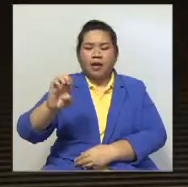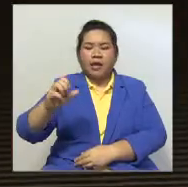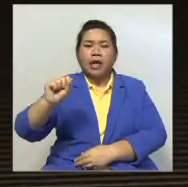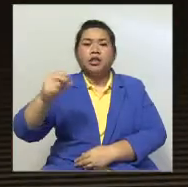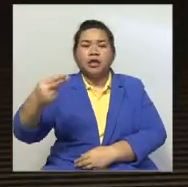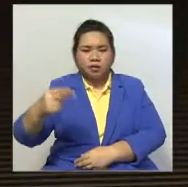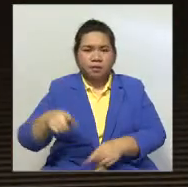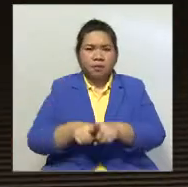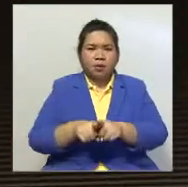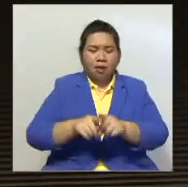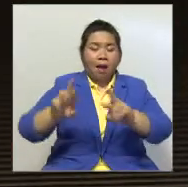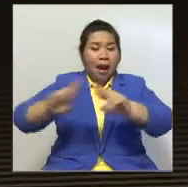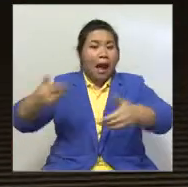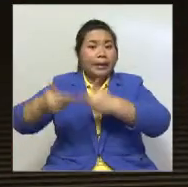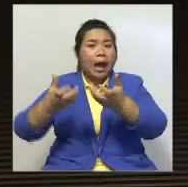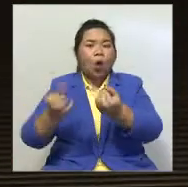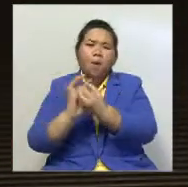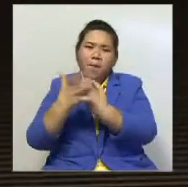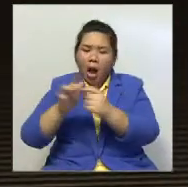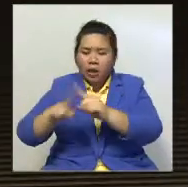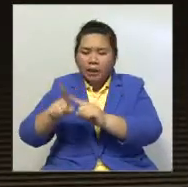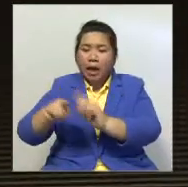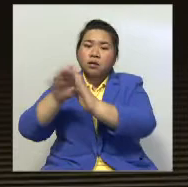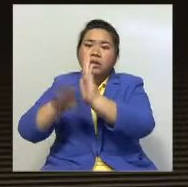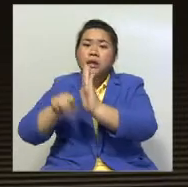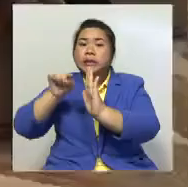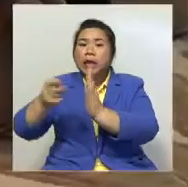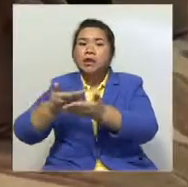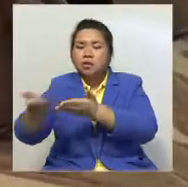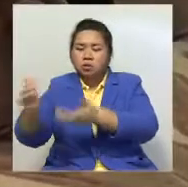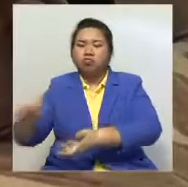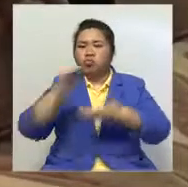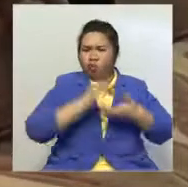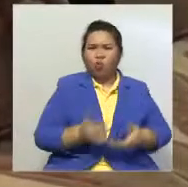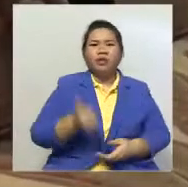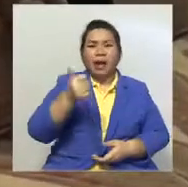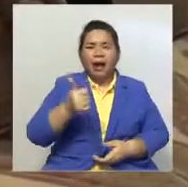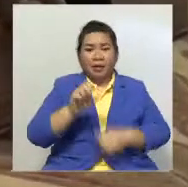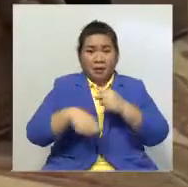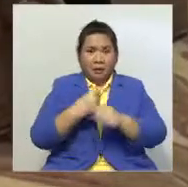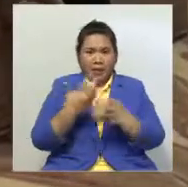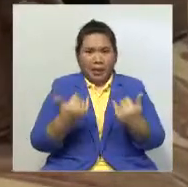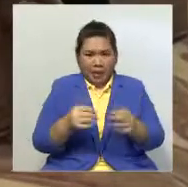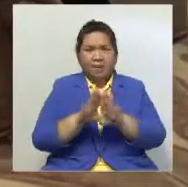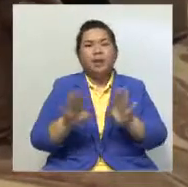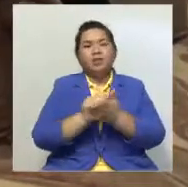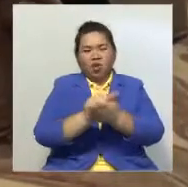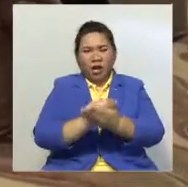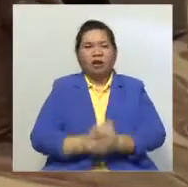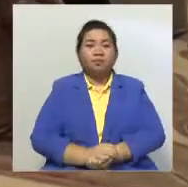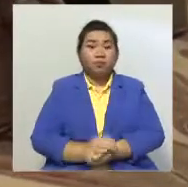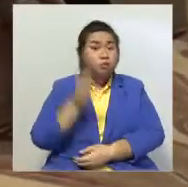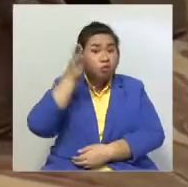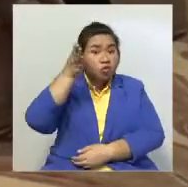ซื้อจัดส่งสินค้าจากซูเปอร์มาร์เก็ตส่งถึงมือผู้บริโภคเปิดให้บริการภายในสิ้นปีนี้และในอนาคต